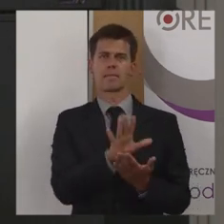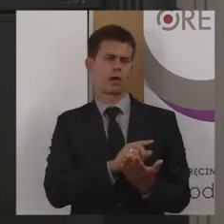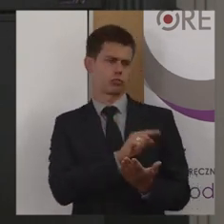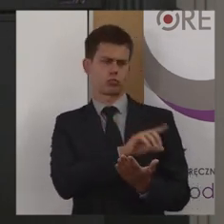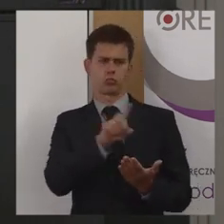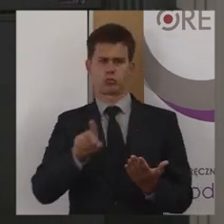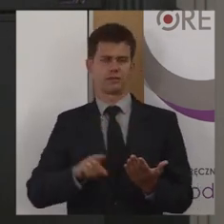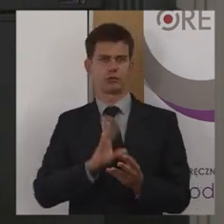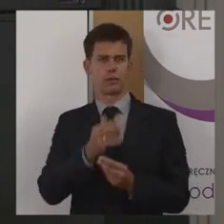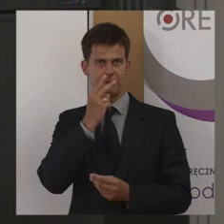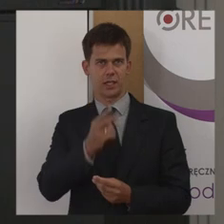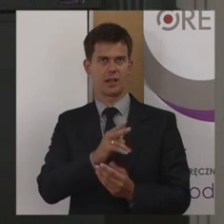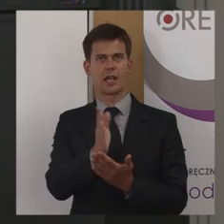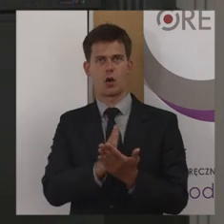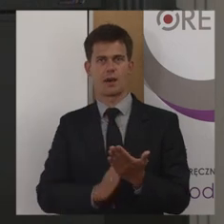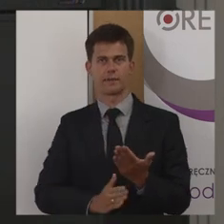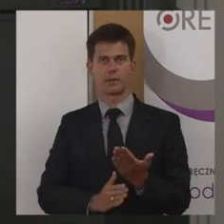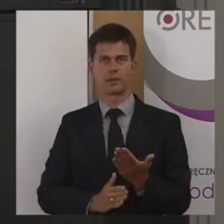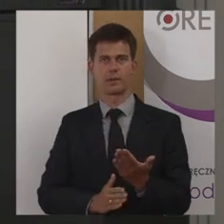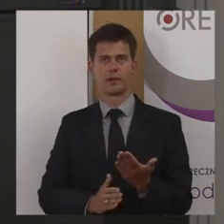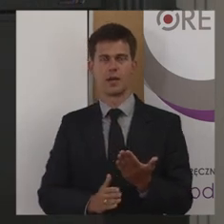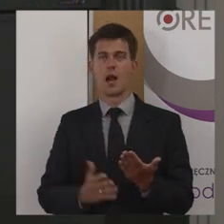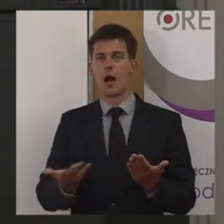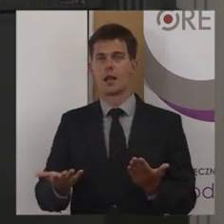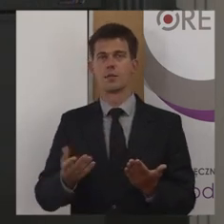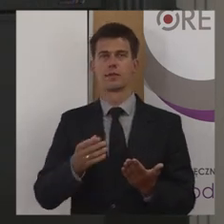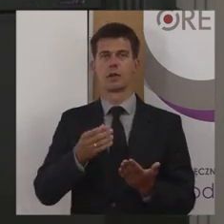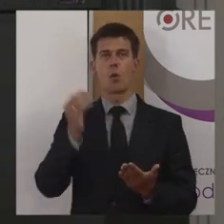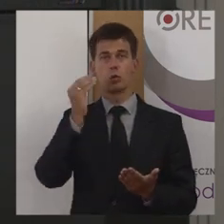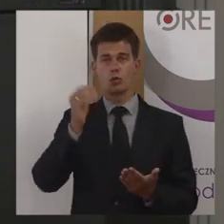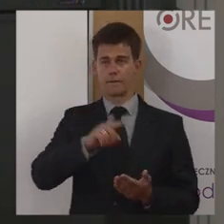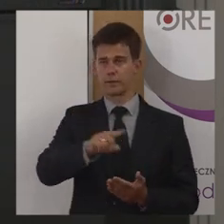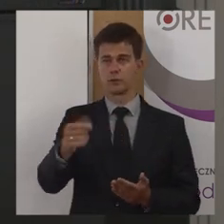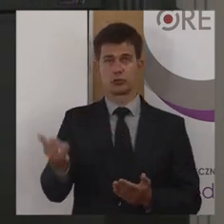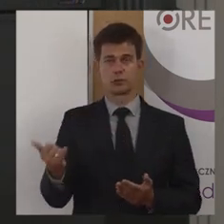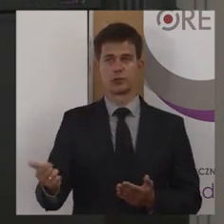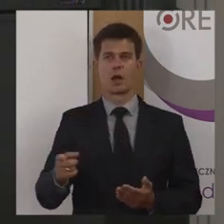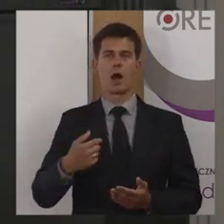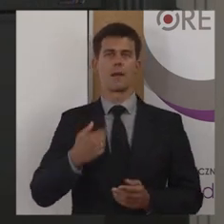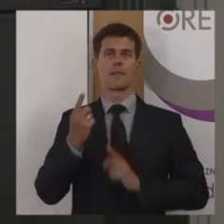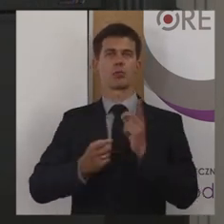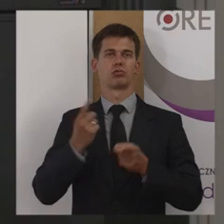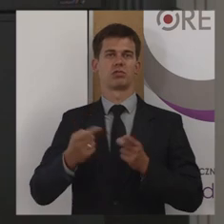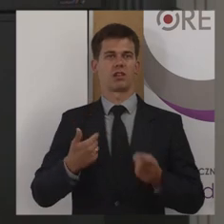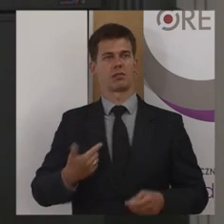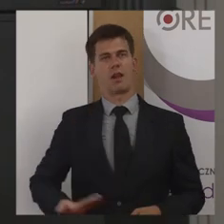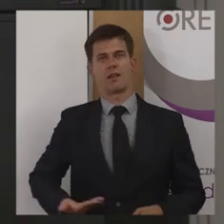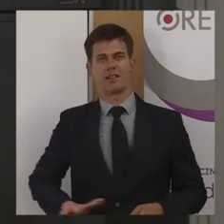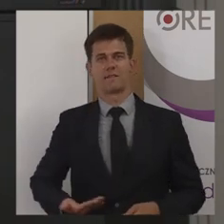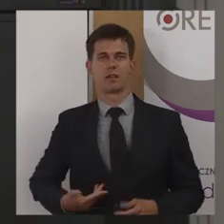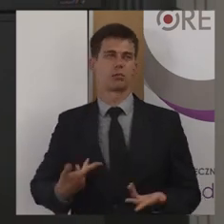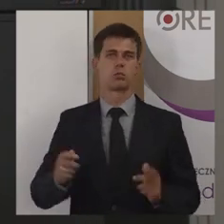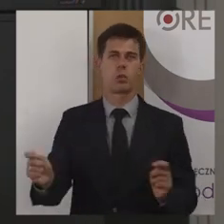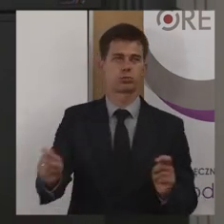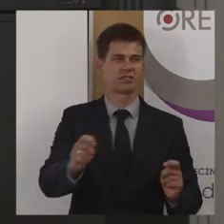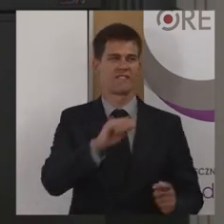tym podręczniku i właściwie jego uczniowie, jeżeli nauczyciel jest leniwy i nie stymuluje jakoś swojej pracy,